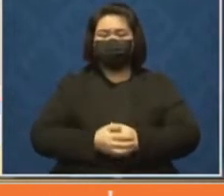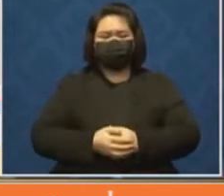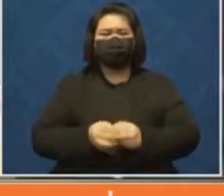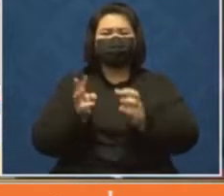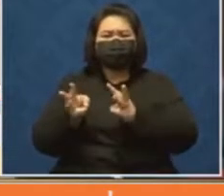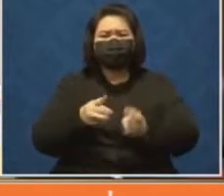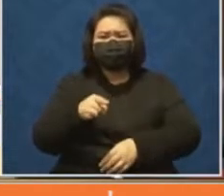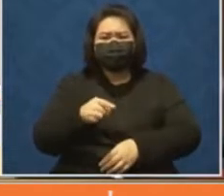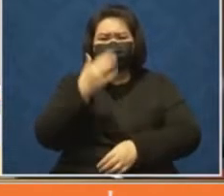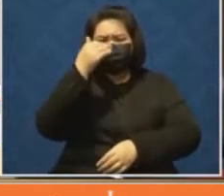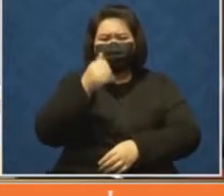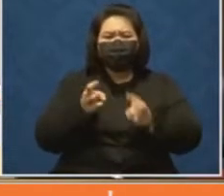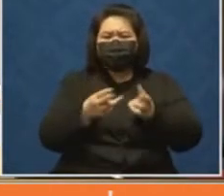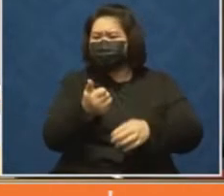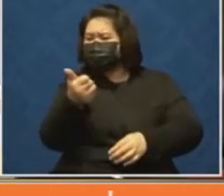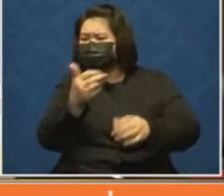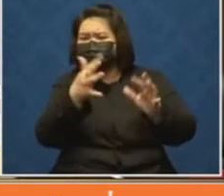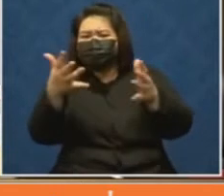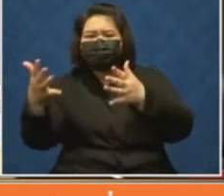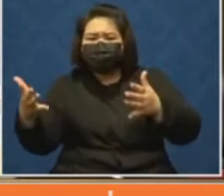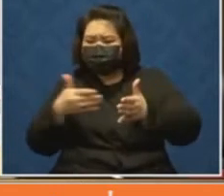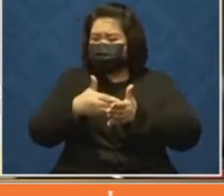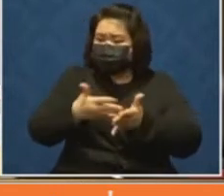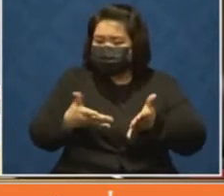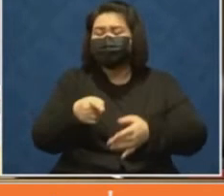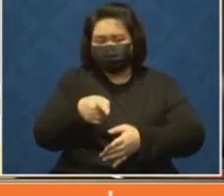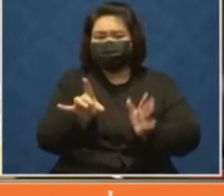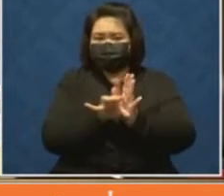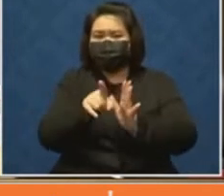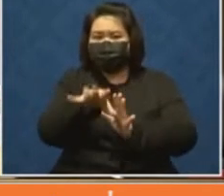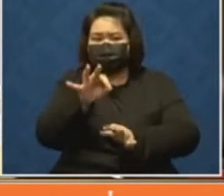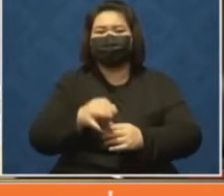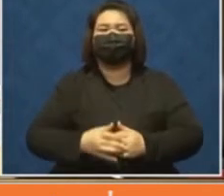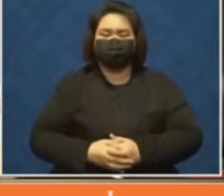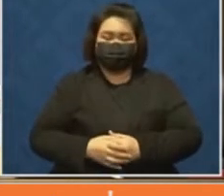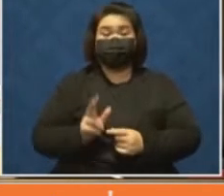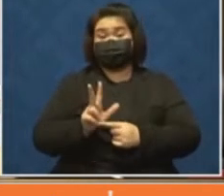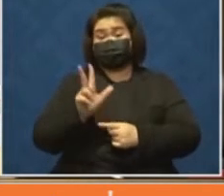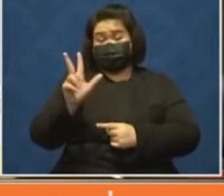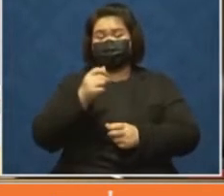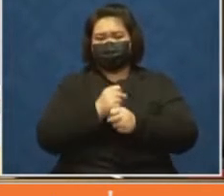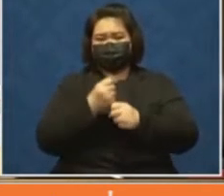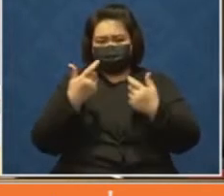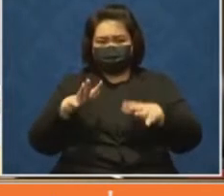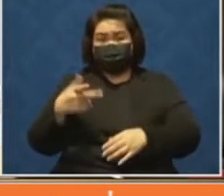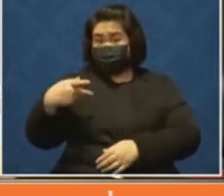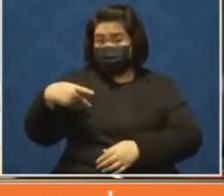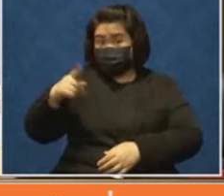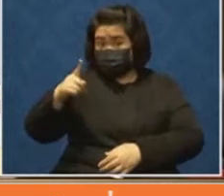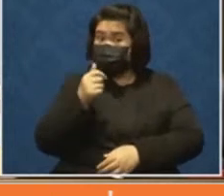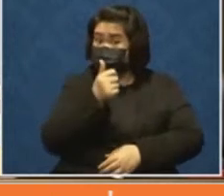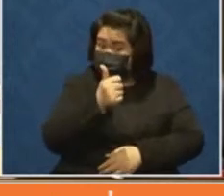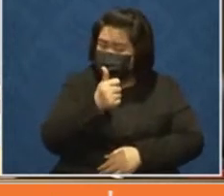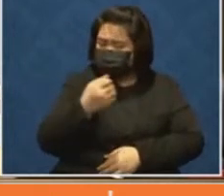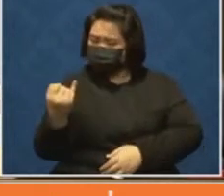คืน หนึ่ทํา แล้สามารถบรรุวัถุประส่งค์ในการรกษาคามั่คของรฐได้ส